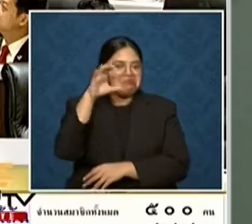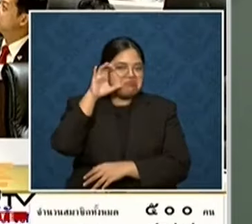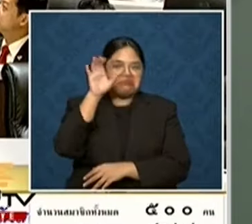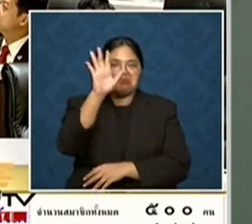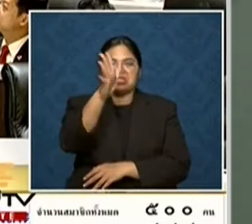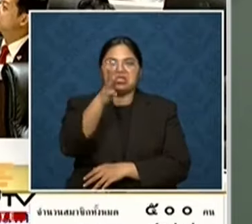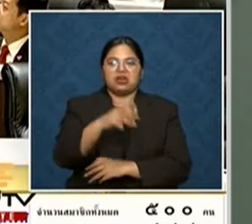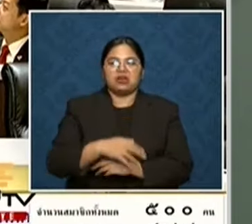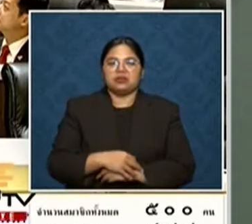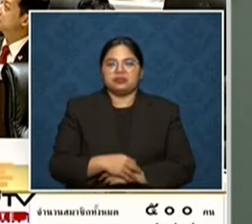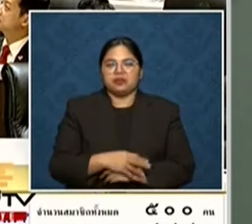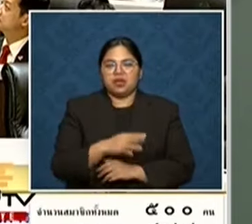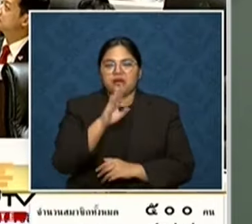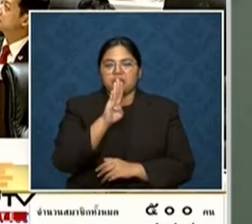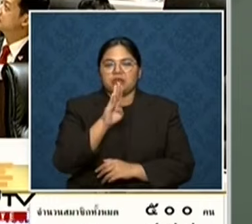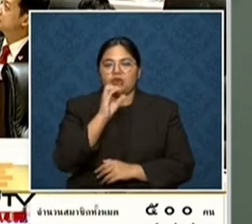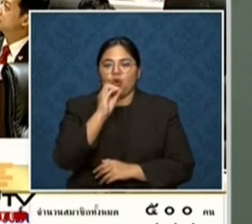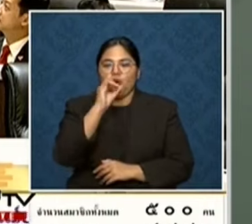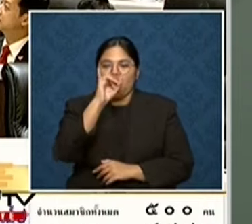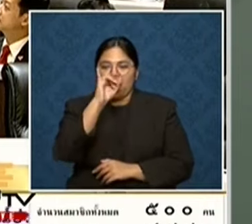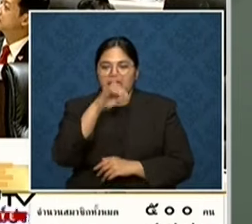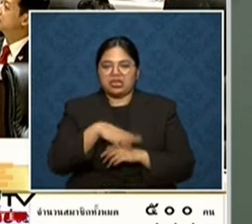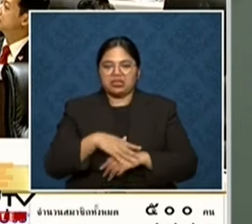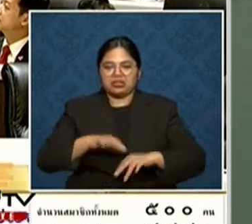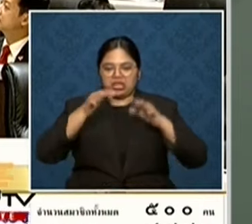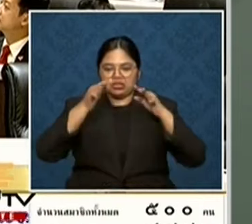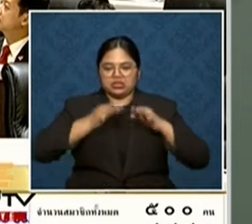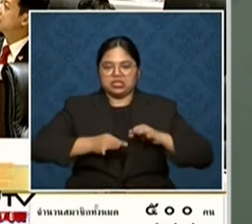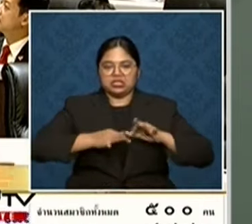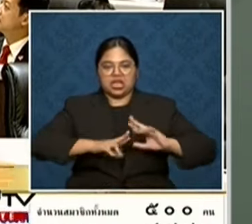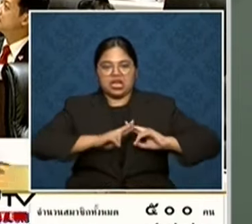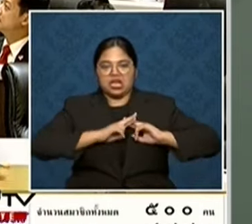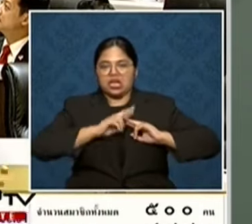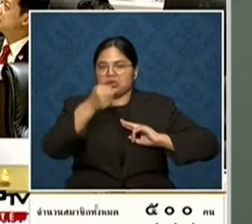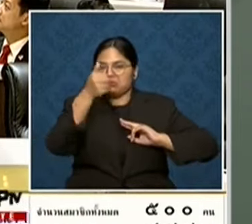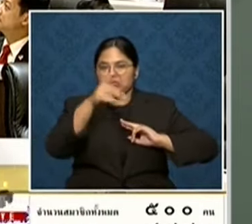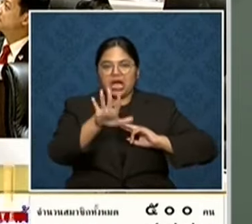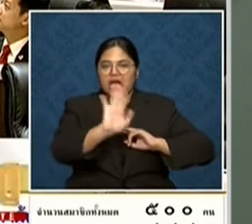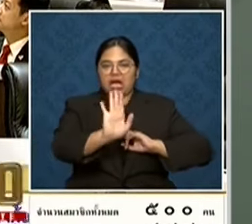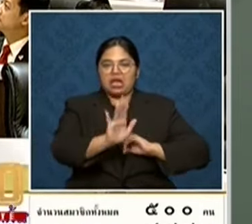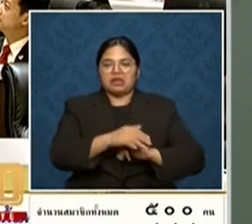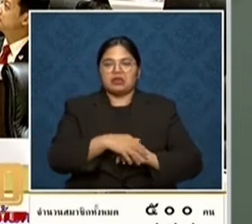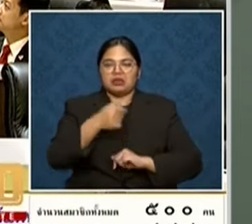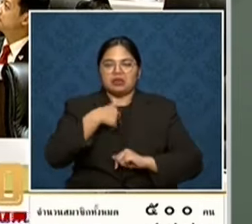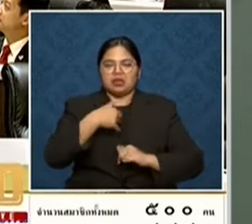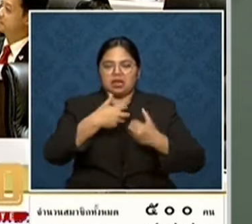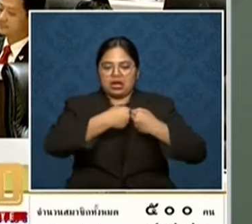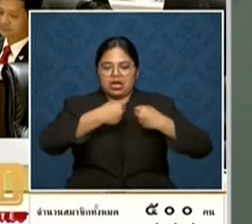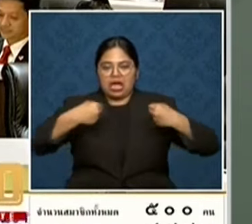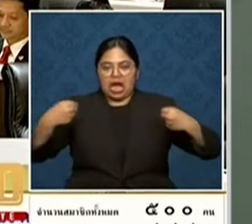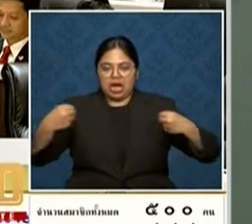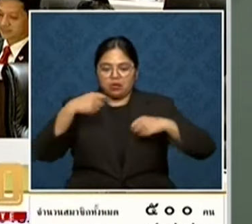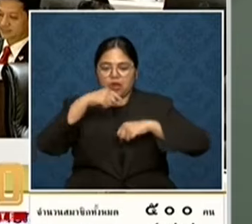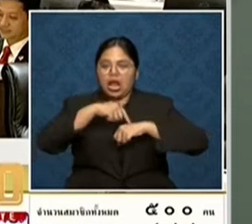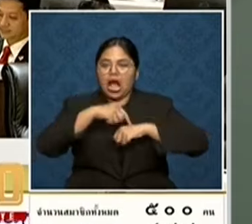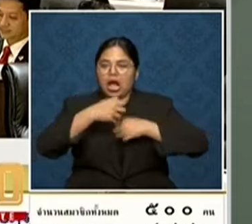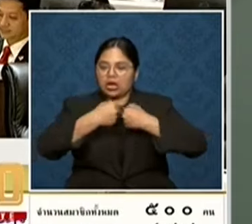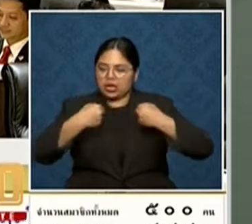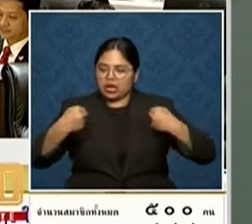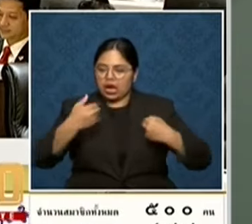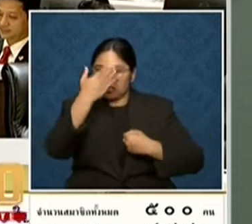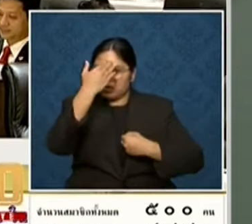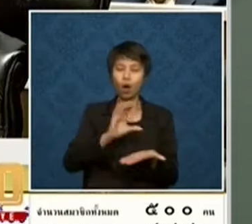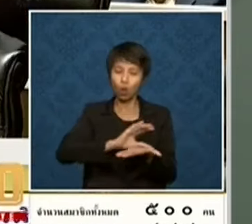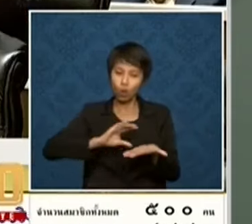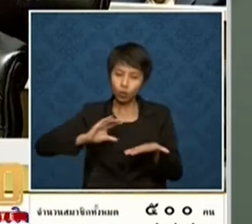คนะทั้งสองพรรคคือโดยเฉพาะพรรคก้าวไกลเนี่ยตอนแรกผมยังประเมินว่าเขายังต้องรักษาความสัมพันธ์ทางการเมืองนะครับความสัม